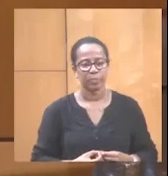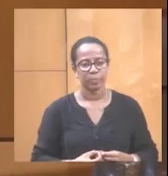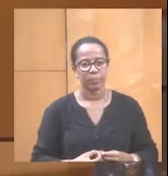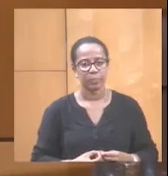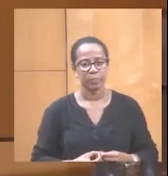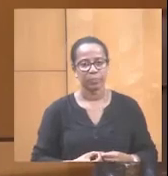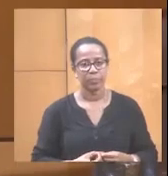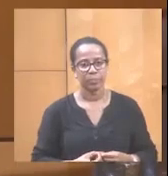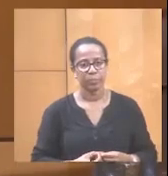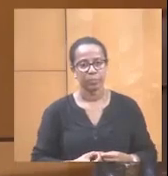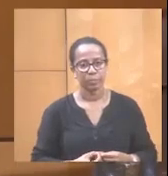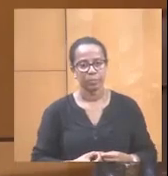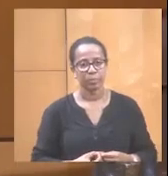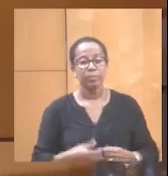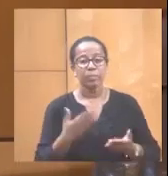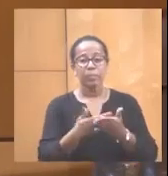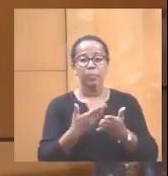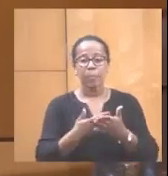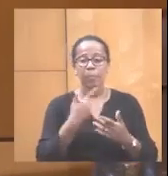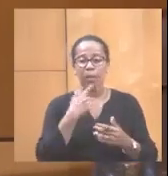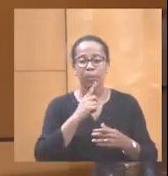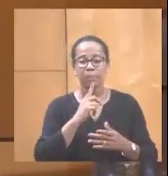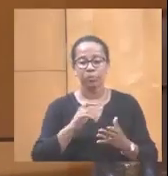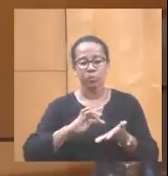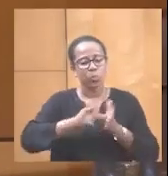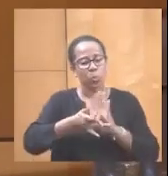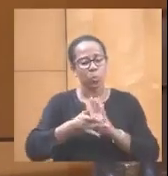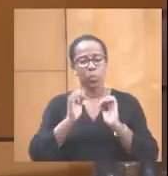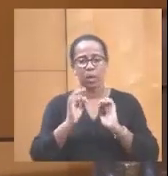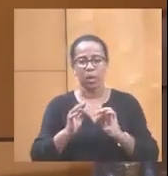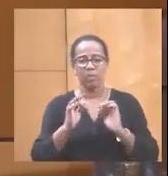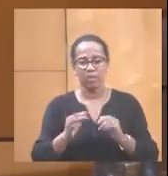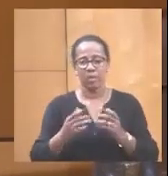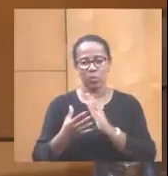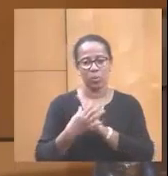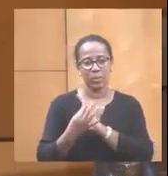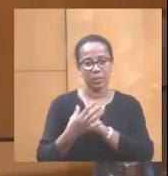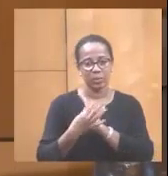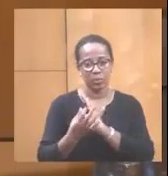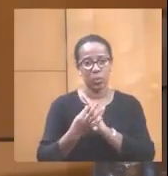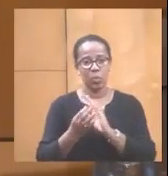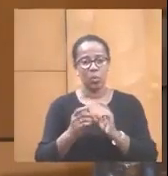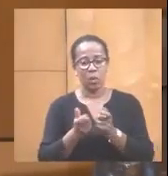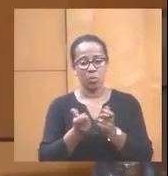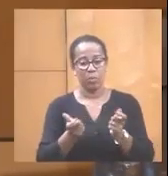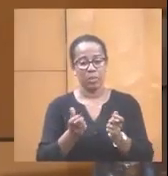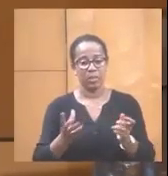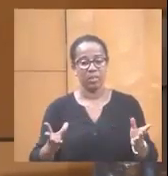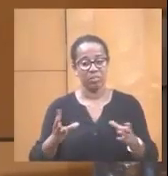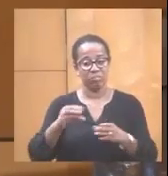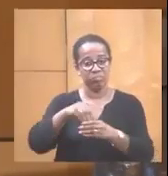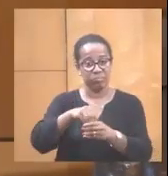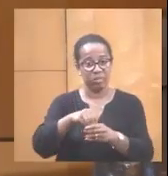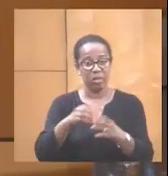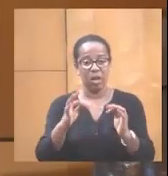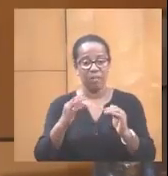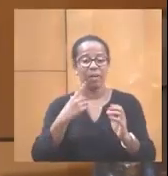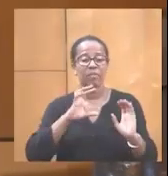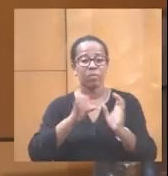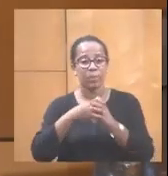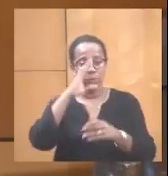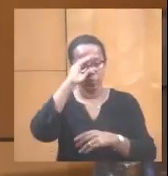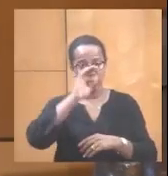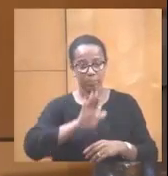qui centralise la totalité des cotisations des entreprises en matière de formation